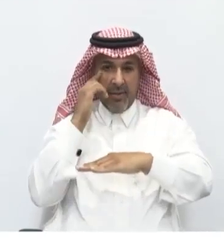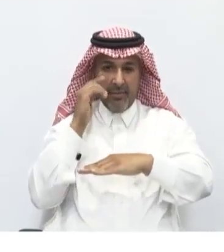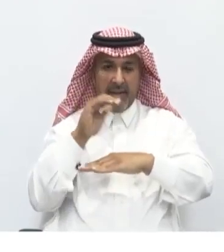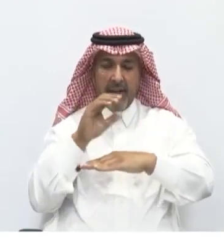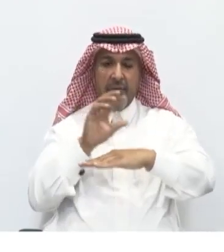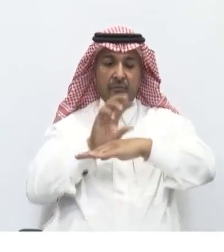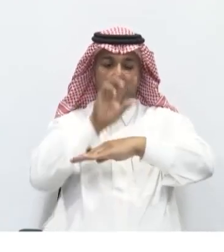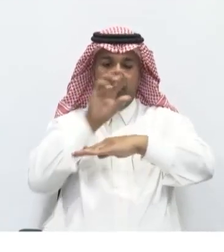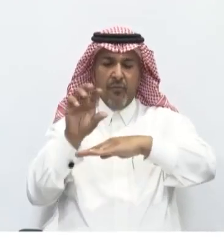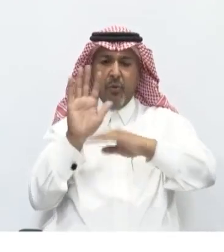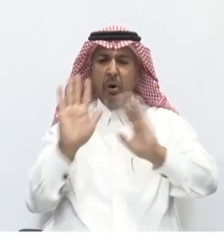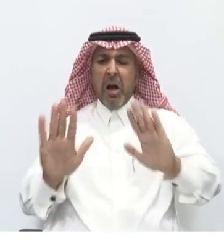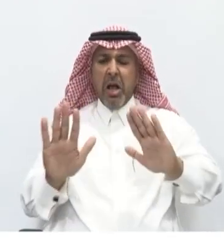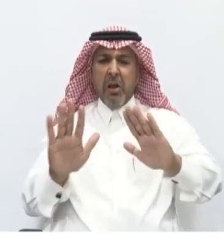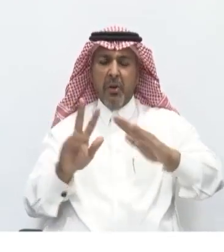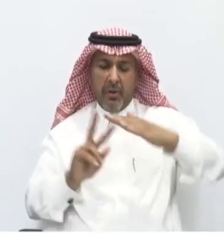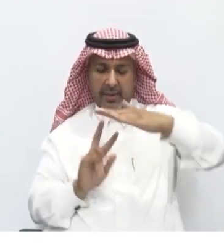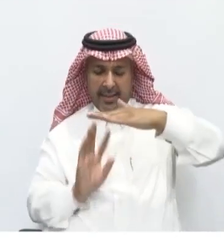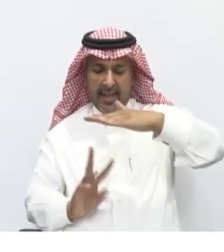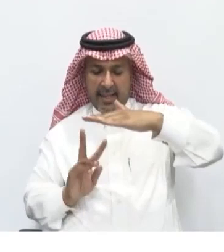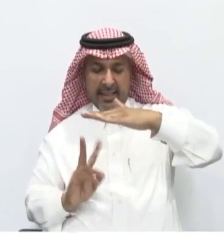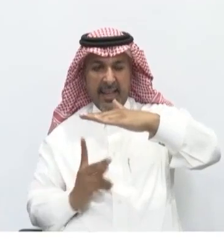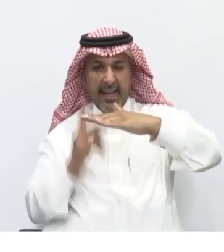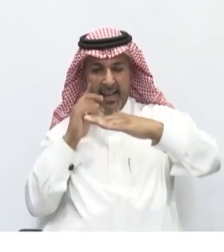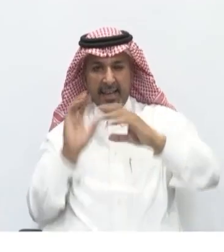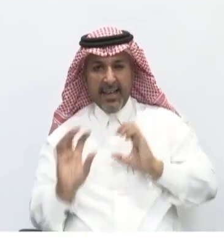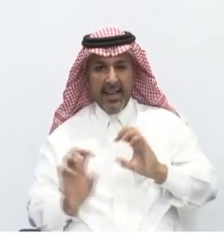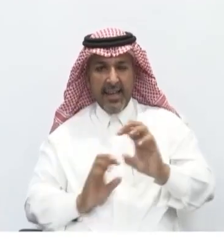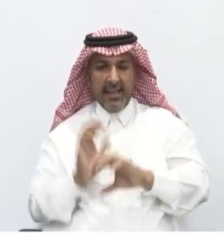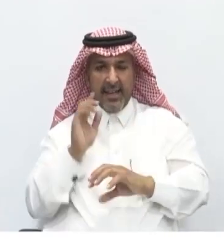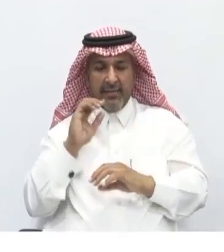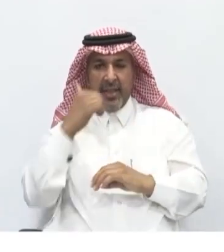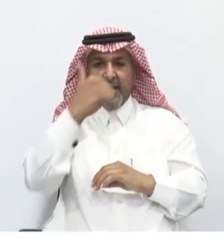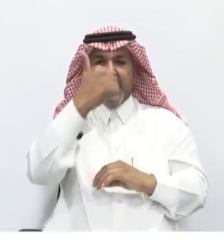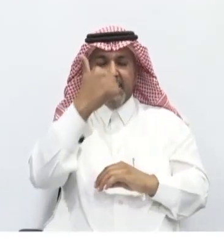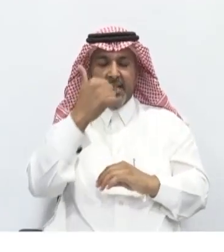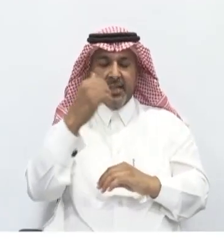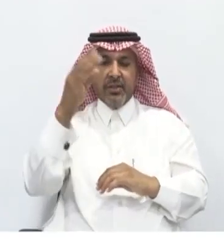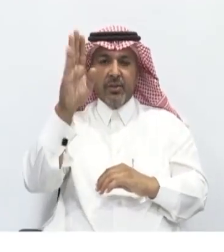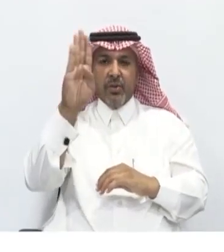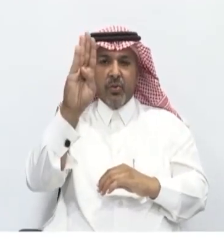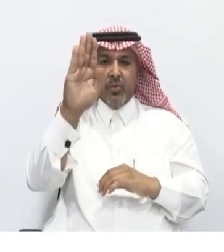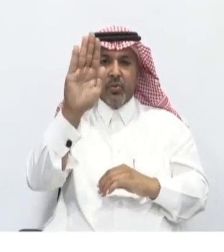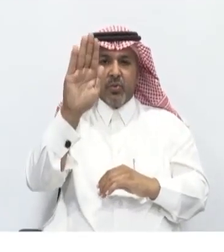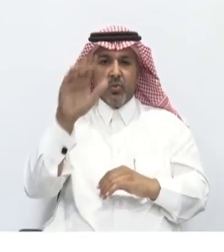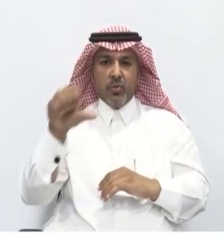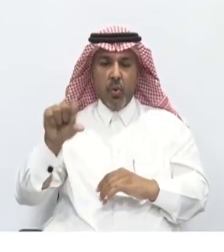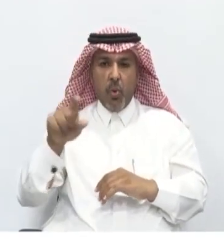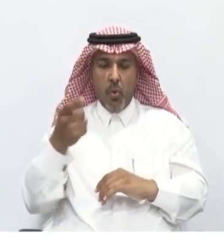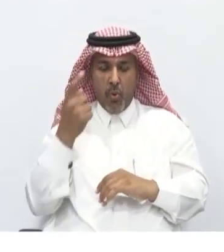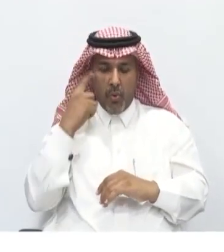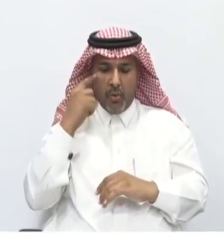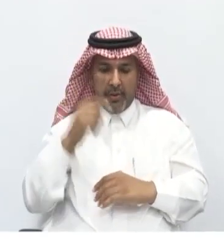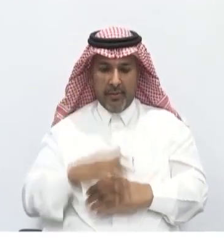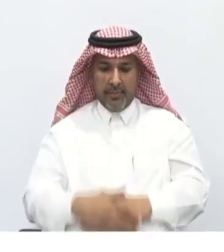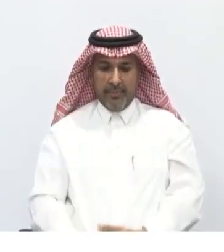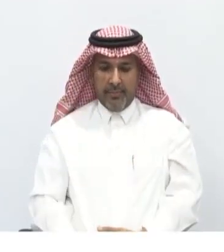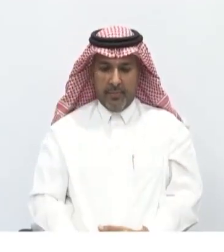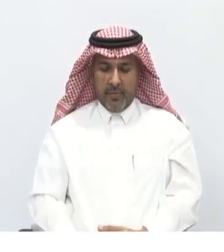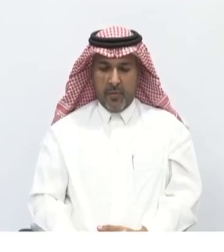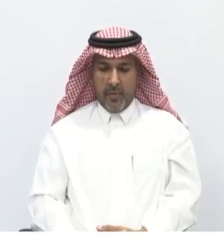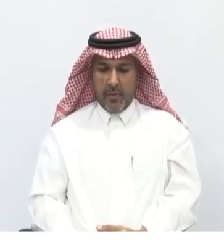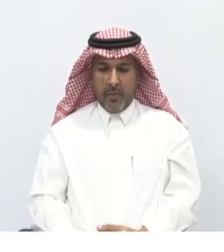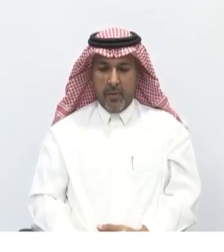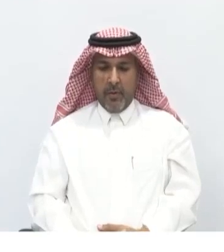ثبتنا البسط هنا وغيرنا المقام واستخرجنا سته كسور طبعا اثنين مول من الهيدروجين على اثنين مول من الماء